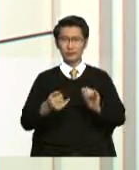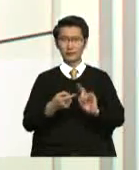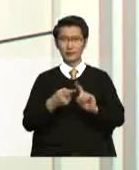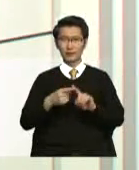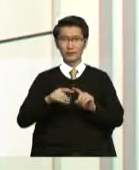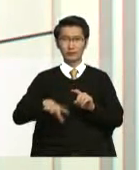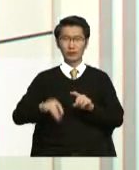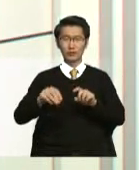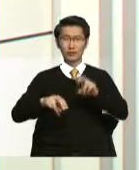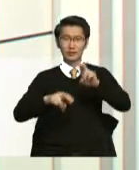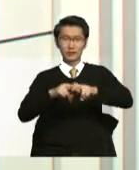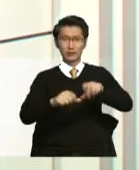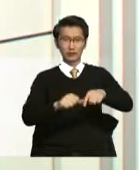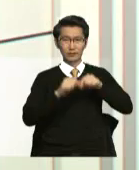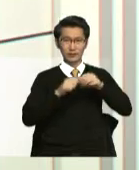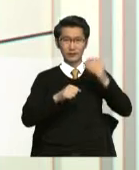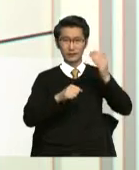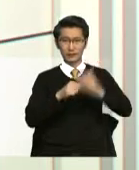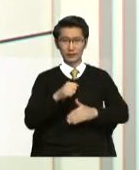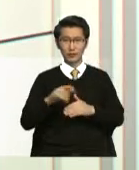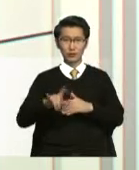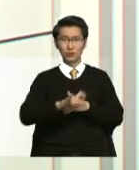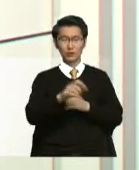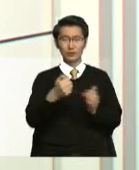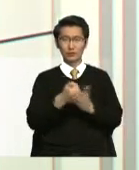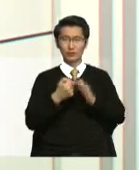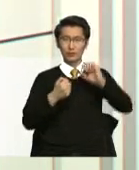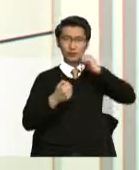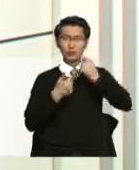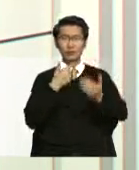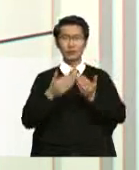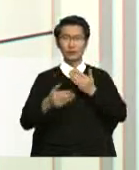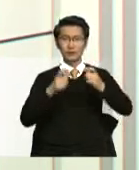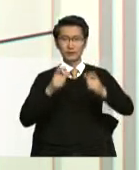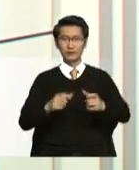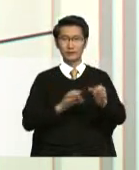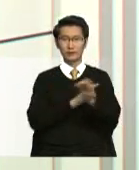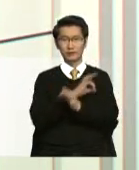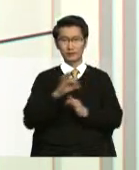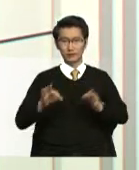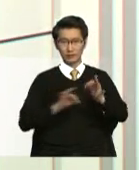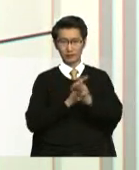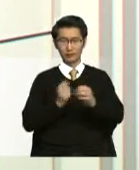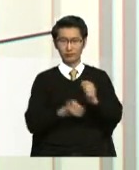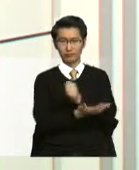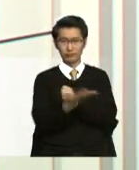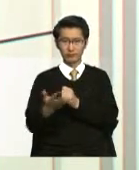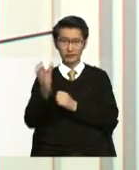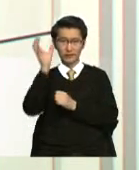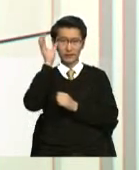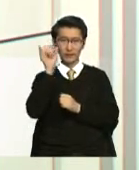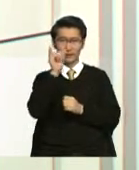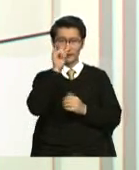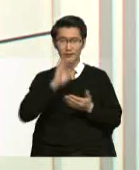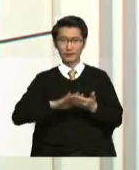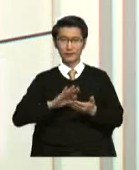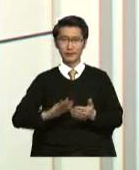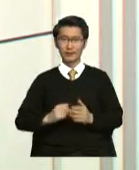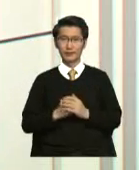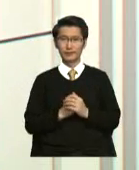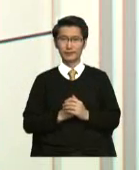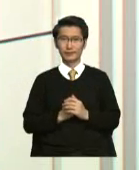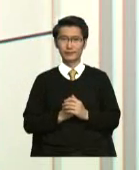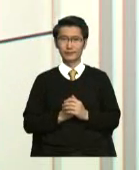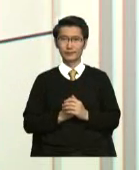대한 우선 채용 방식으로 진행되면서 이 코로나 입으로 어려움을 겪고 있는 지역 경제 영양분이 될 것으로 기대됩니다 엄 종류